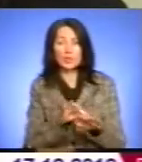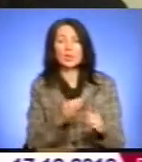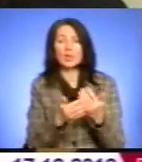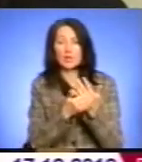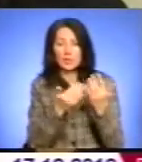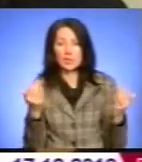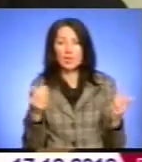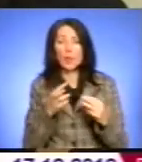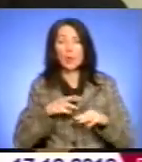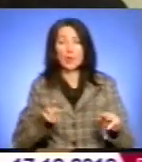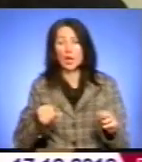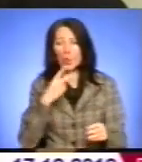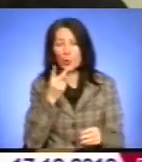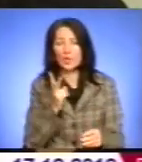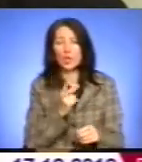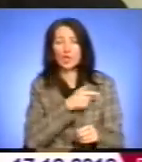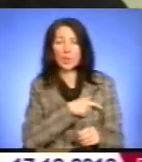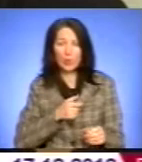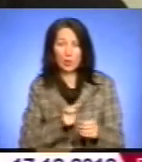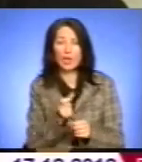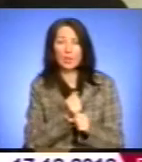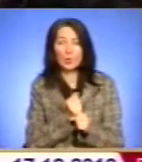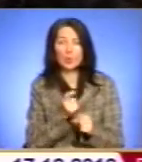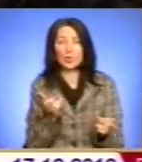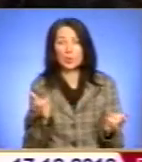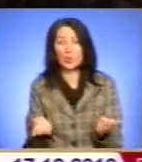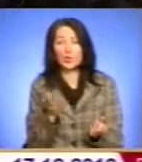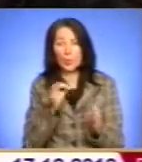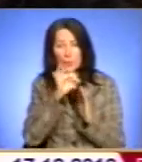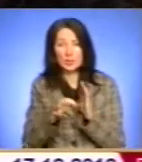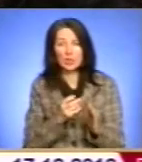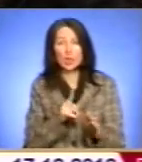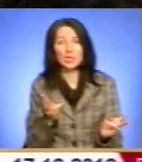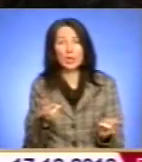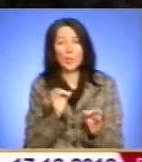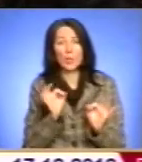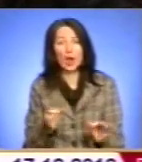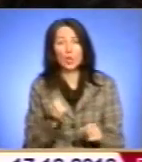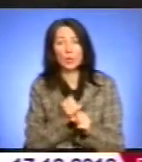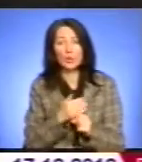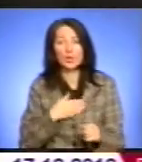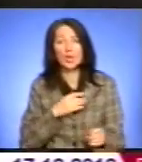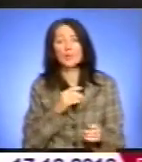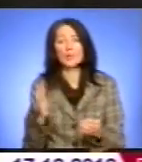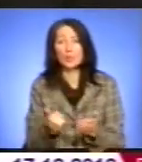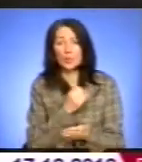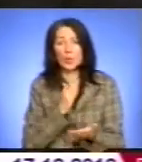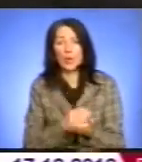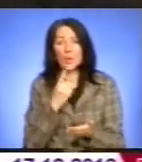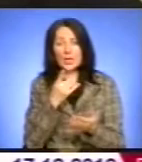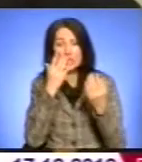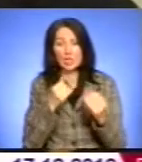там депутати працюють, і хай, може, їм підскажуть, як треба правильно працювати. Нашим переломним успіхом є перші дні роботи